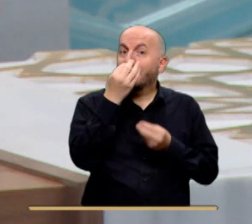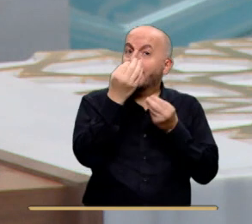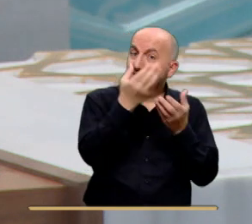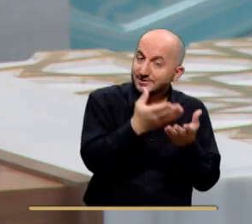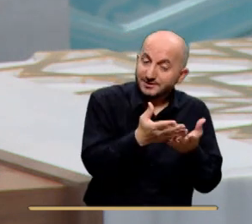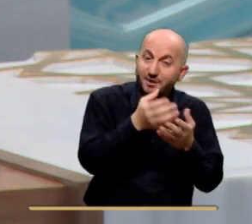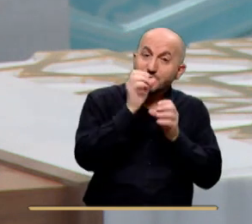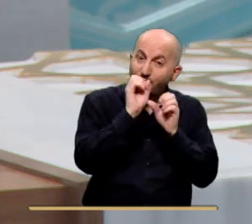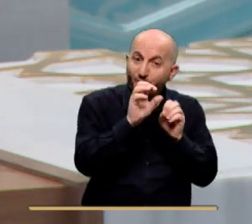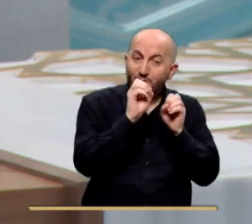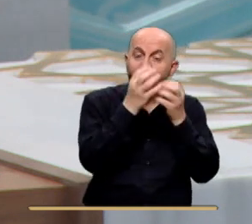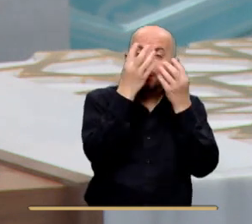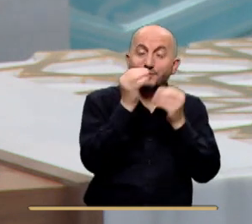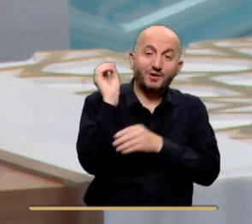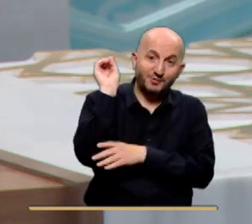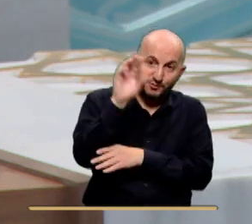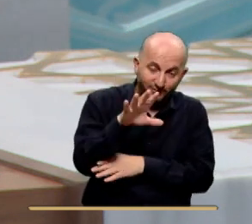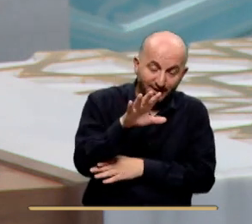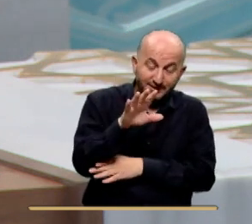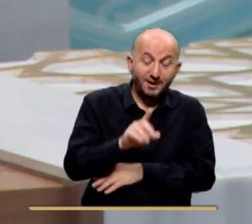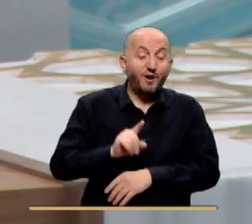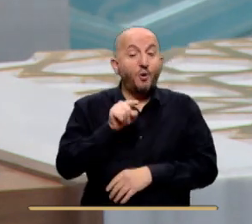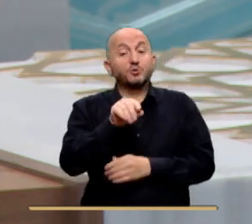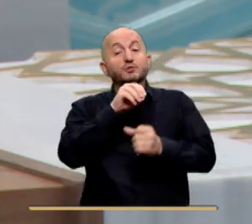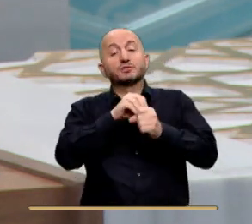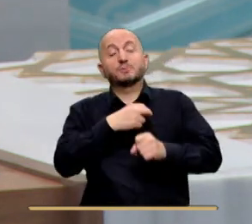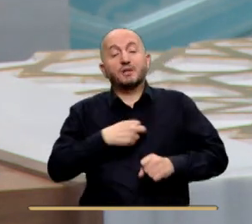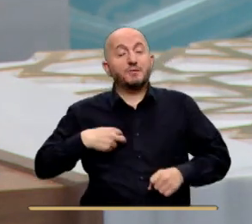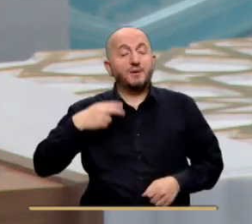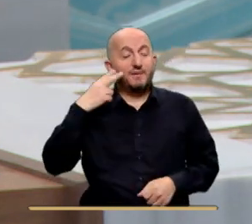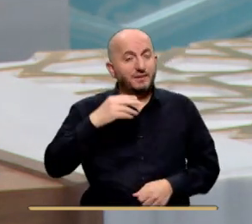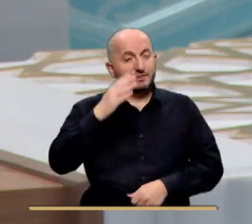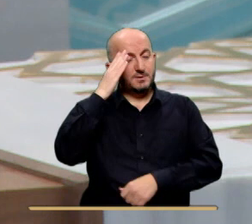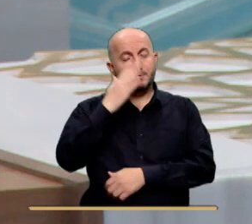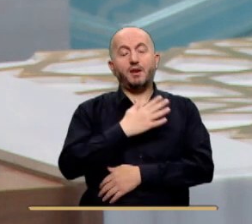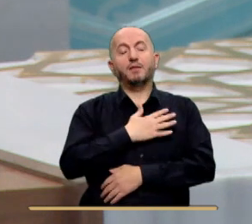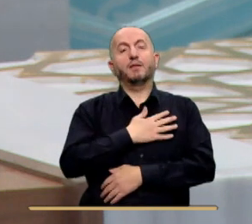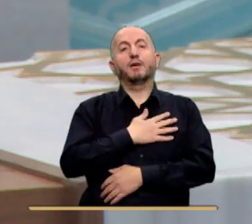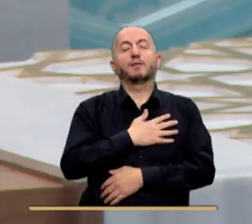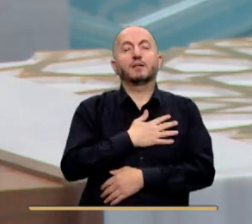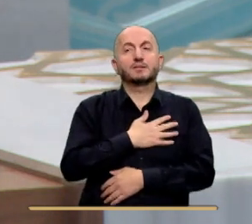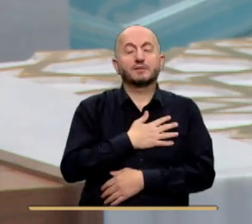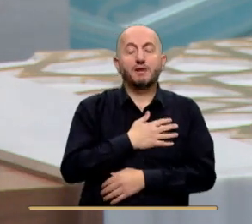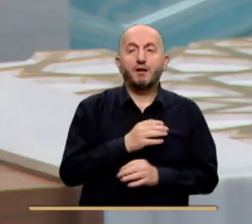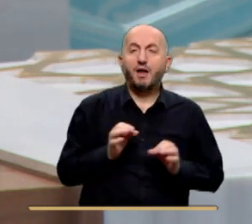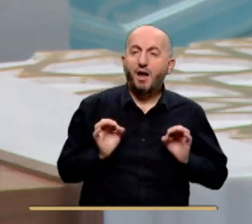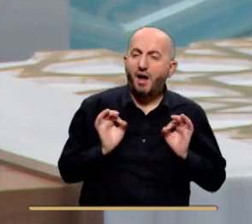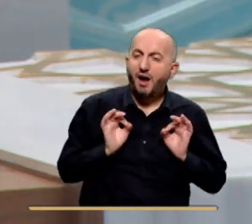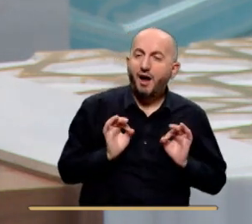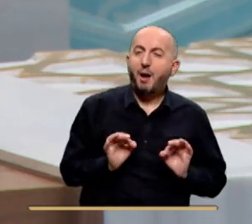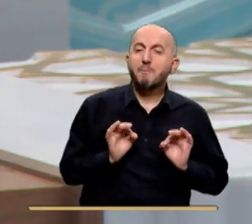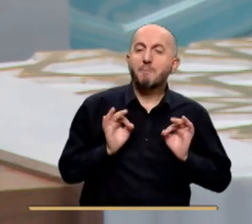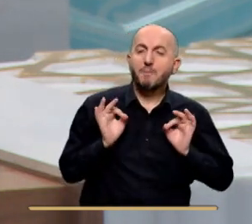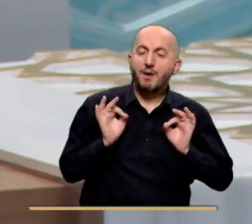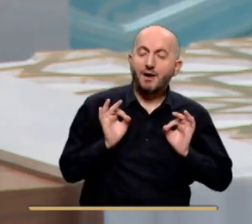kolaylaştıran bir muallim olarak gönderdi. Onun için Efendimiz sallallahu aleyhi ve sellem hep yessiru